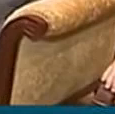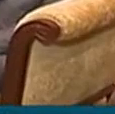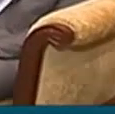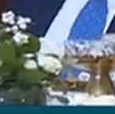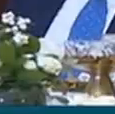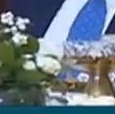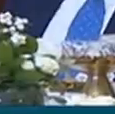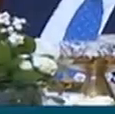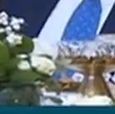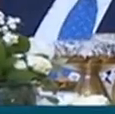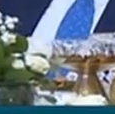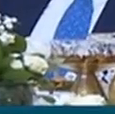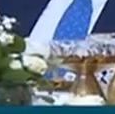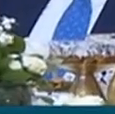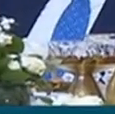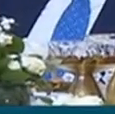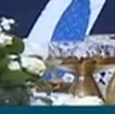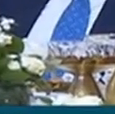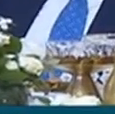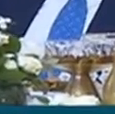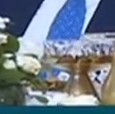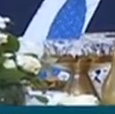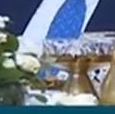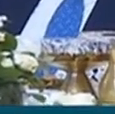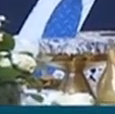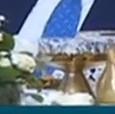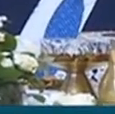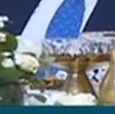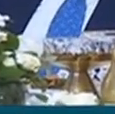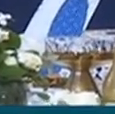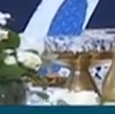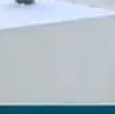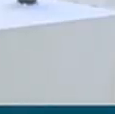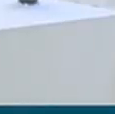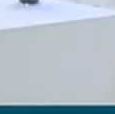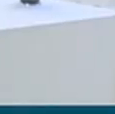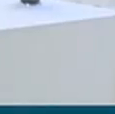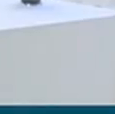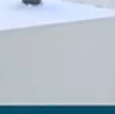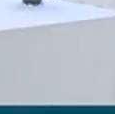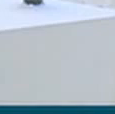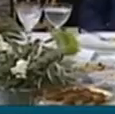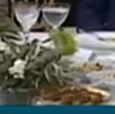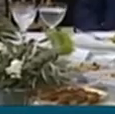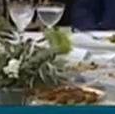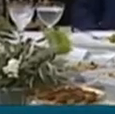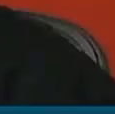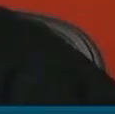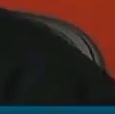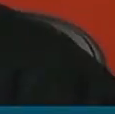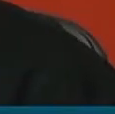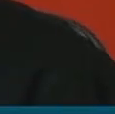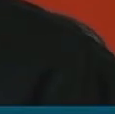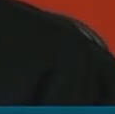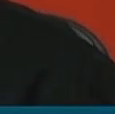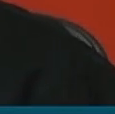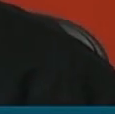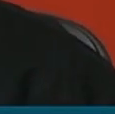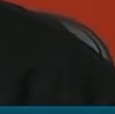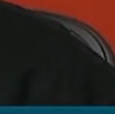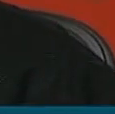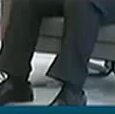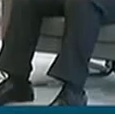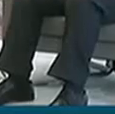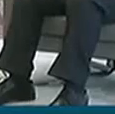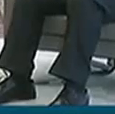تشكيل الحكومة اللبنانية الجديدة قد واجهت عقبة كبيرة تتمثل في إصرار حركة أمل وحزب الله على